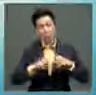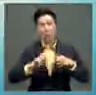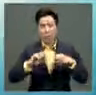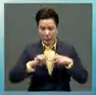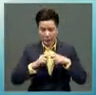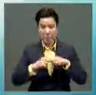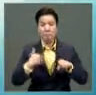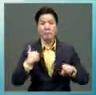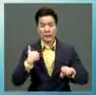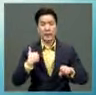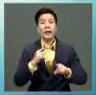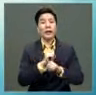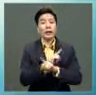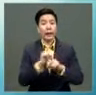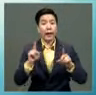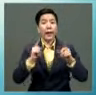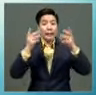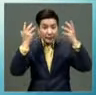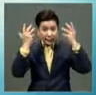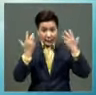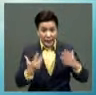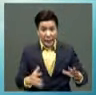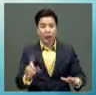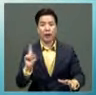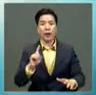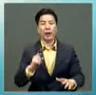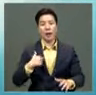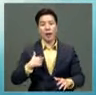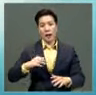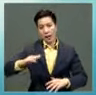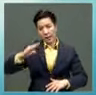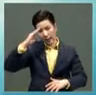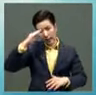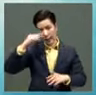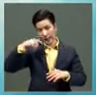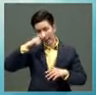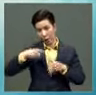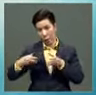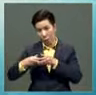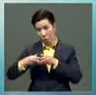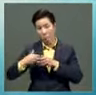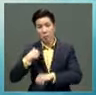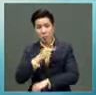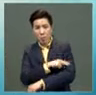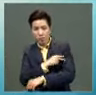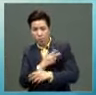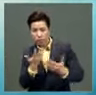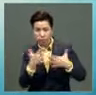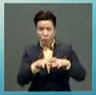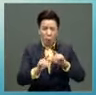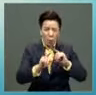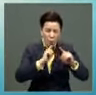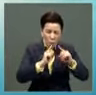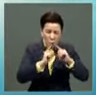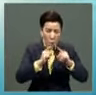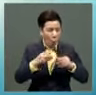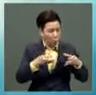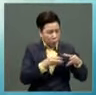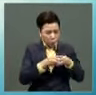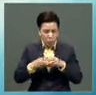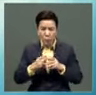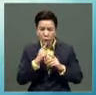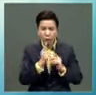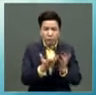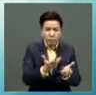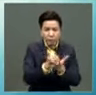ครับแต่ที่สุดแล้วก็ใช้ความสามารถของทางทีมประสานทีมทุกทีมเนี่ยนะครับเข้า